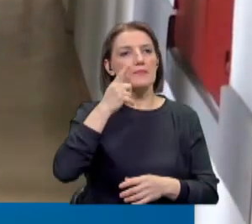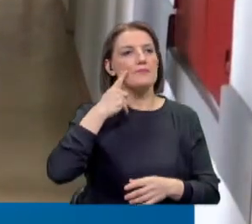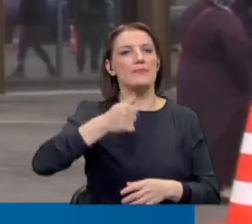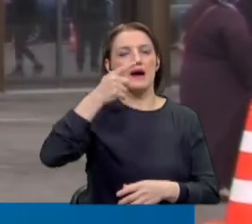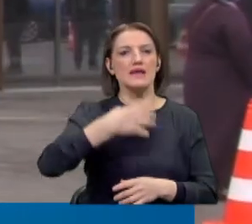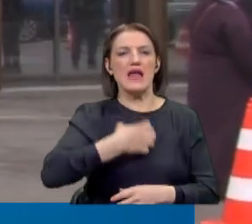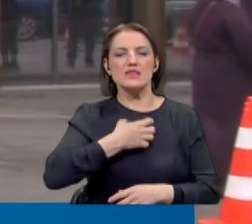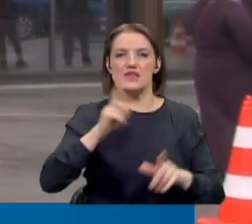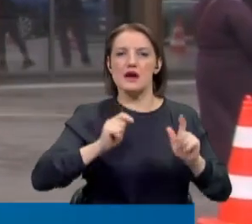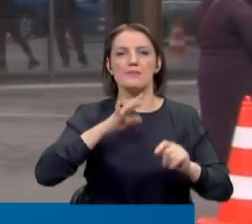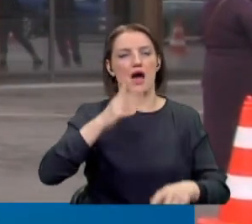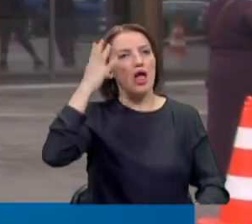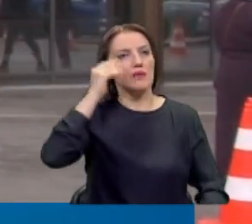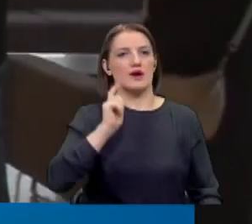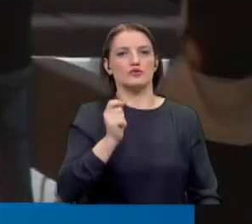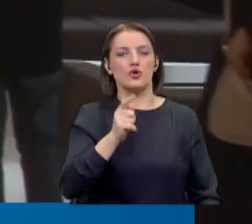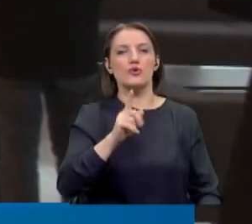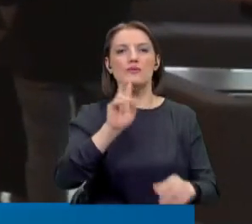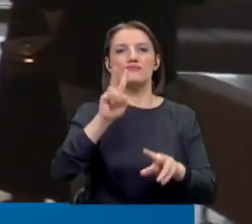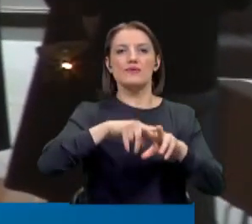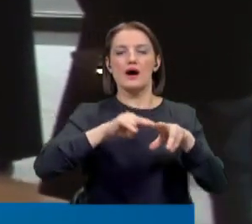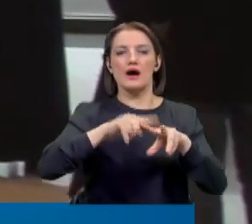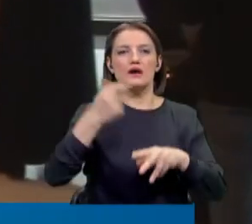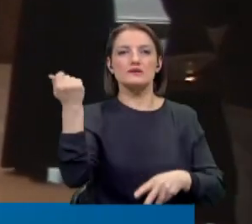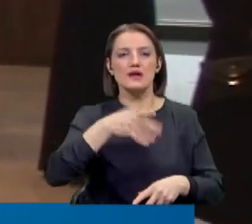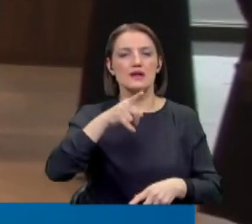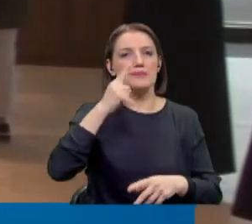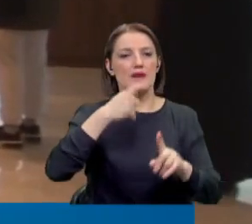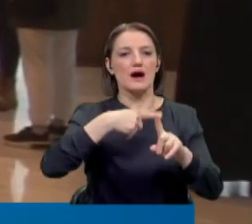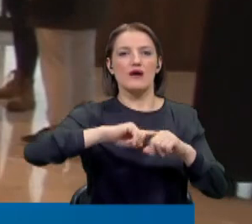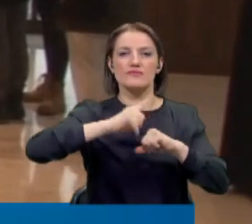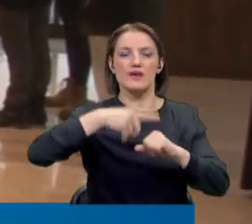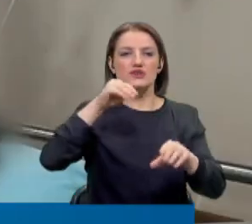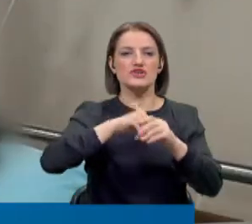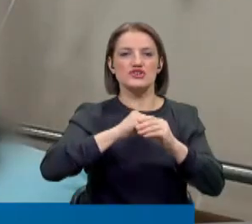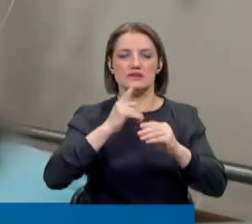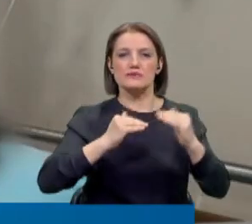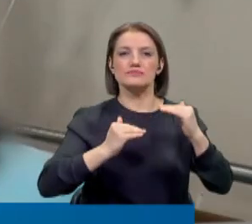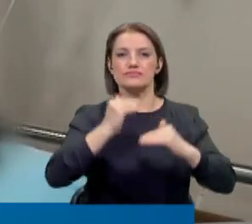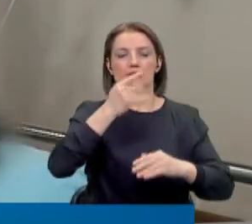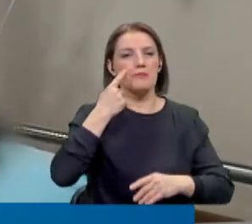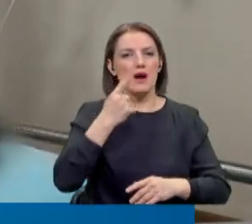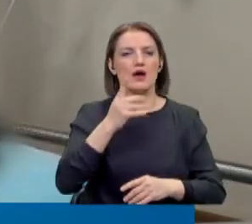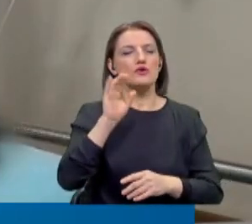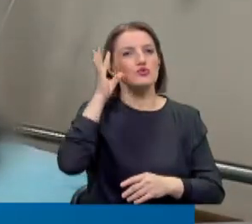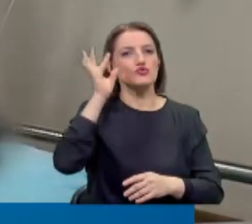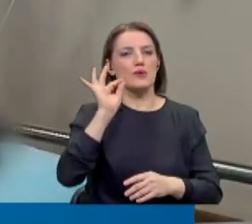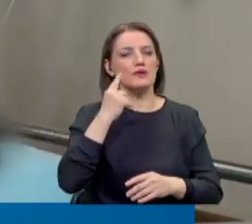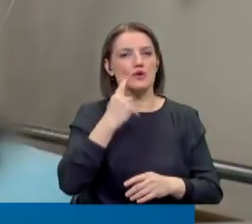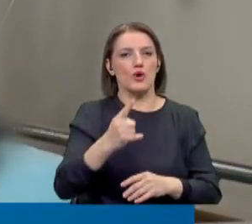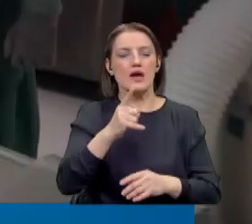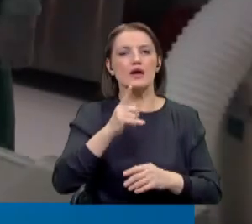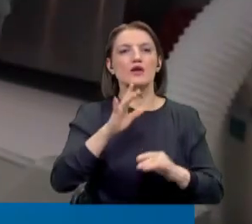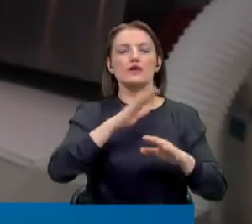yaklaşımını anlamak zor bakın sayılarının son bu ortadaki yükselişine bakarak endişelenmemek de uzmanlara göre Bu açıklamalar